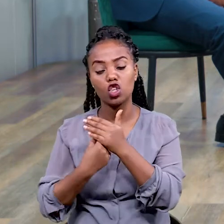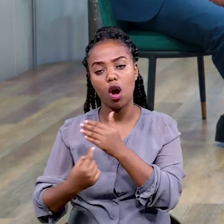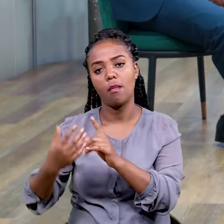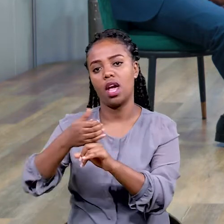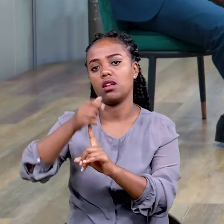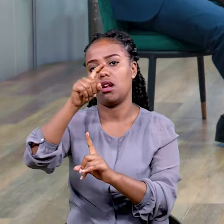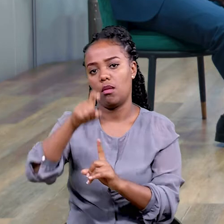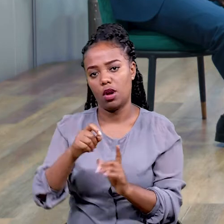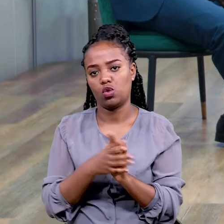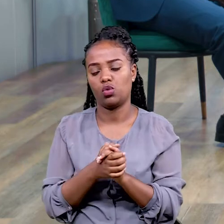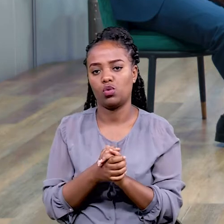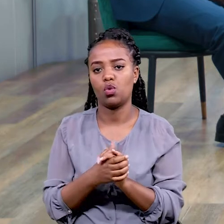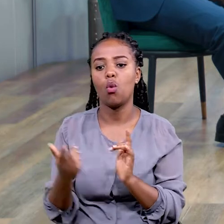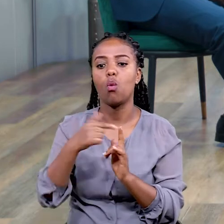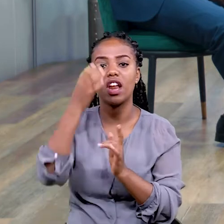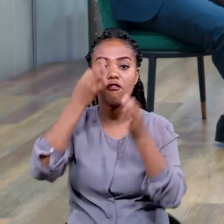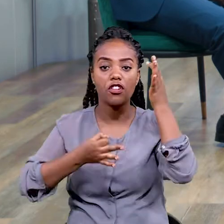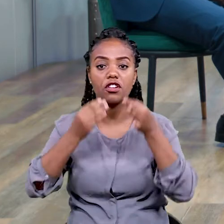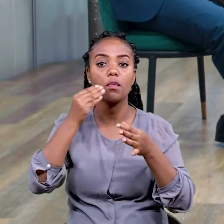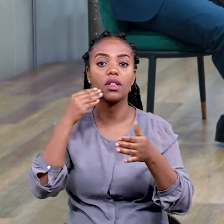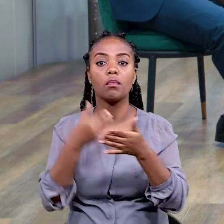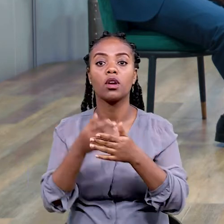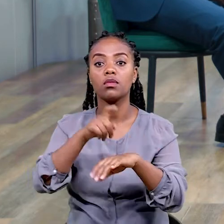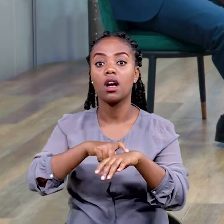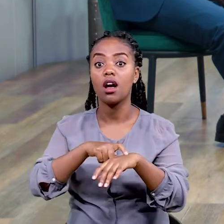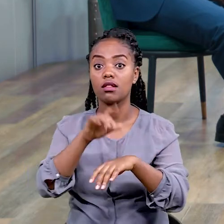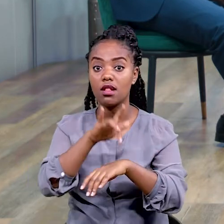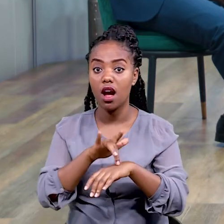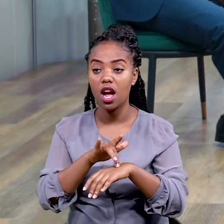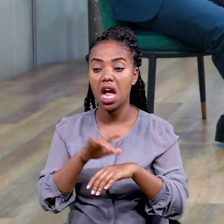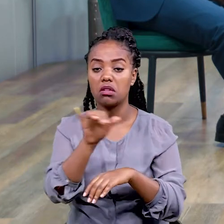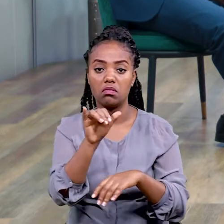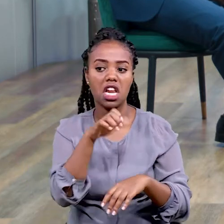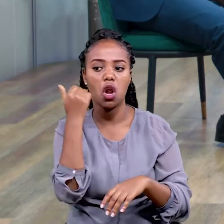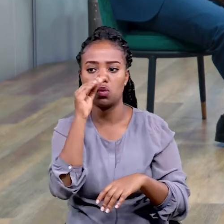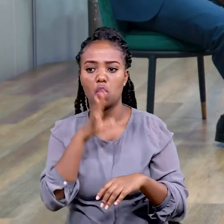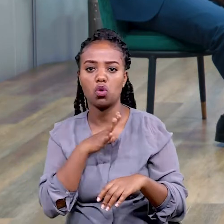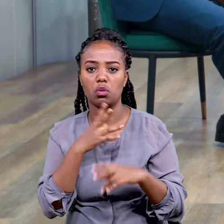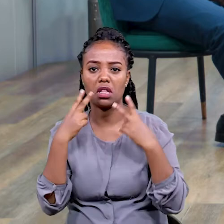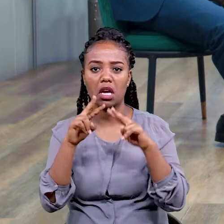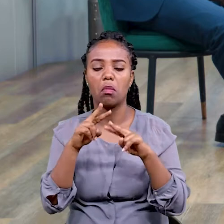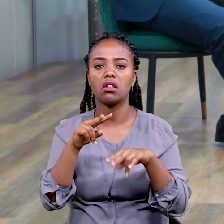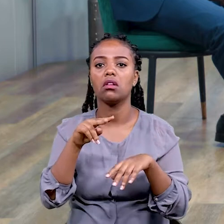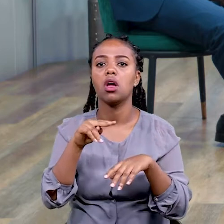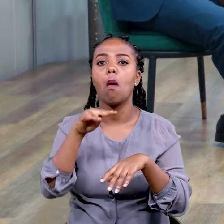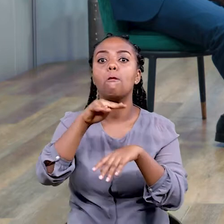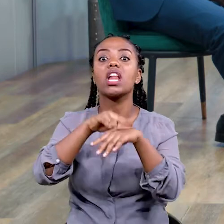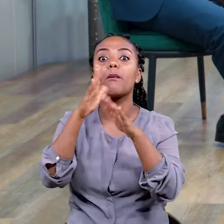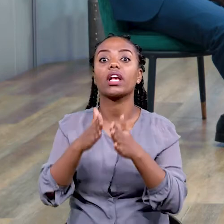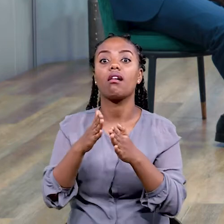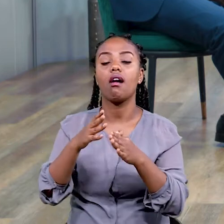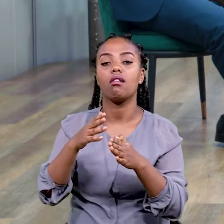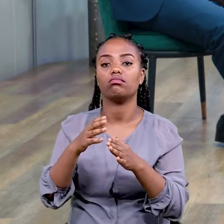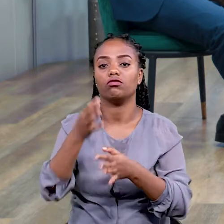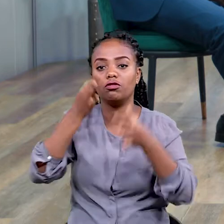መያዝ አለባቸው። ወደ ፍርድ ቤትም በሚቀርቡበት ሰዓት ላይ ልክ ሌሎች ሰዎች የሚታይበት መደበኛቸው ሎስ ላይ